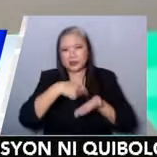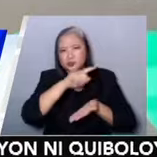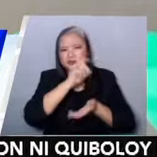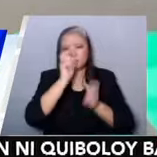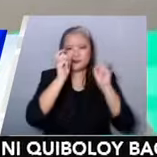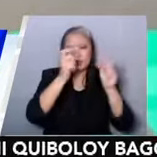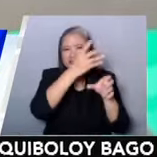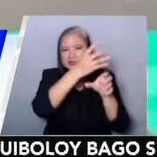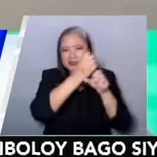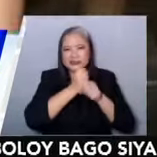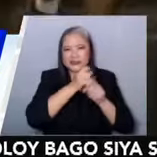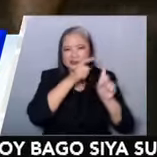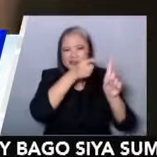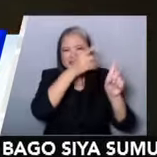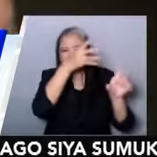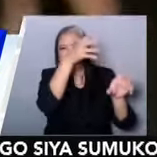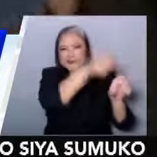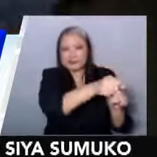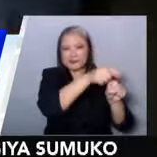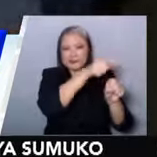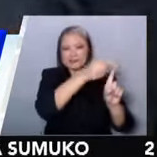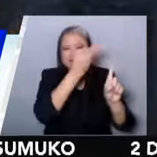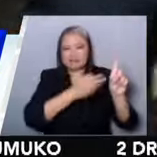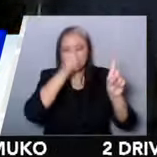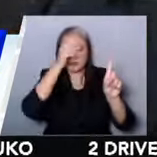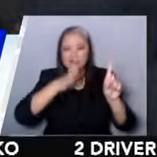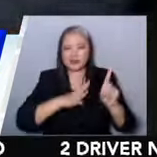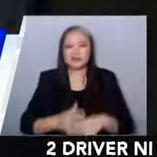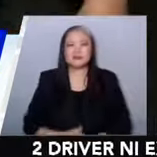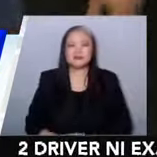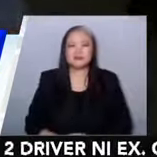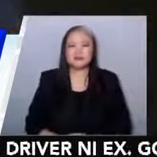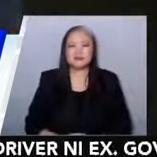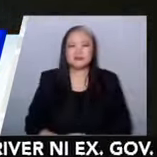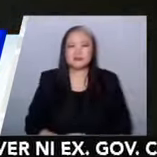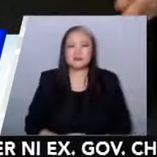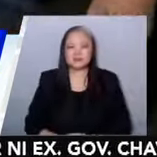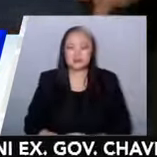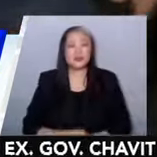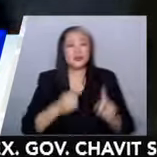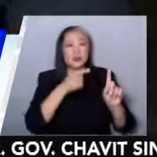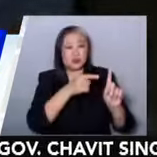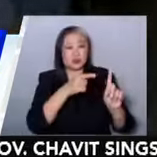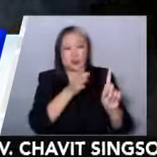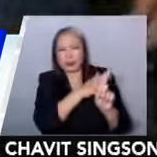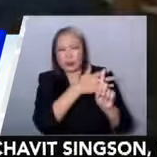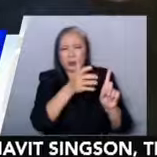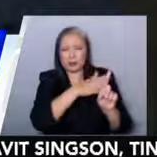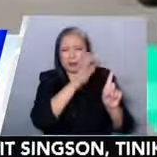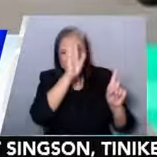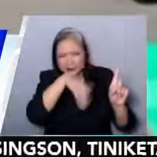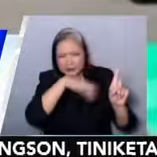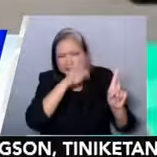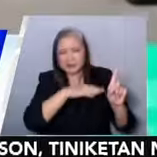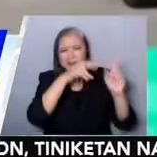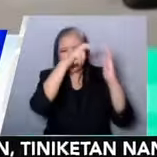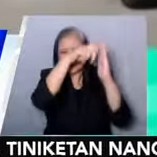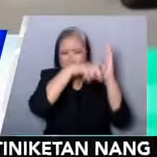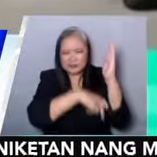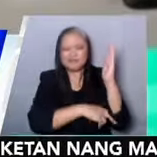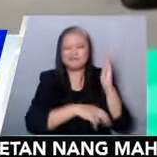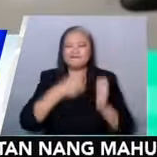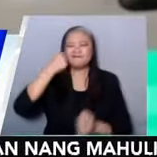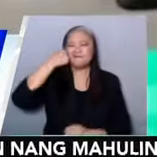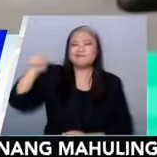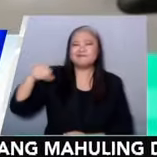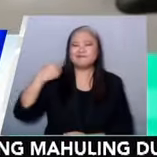pag-grab namin doon sa victim. Ilang beses din daw hinikayat ng BFP ang lalaki na bumaba sa poste pero hindi ito nakinig. Sinasabi po niya kailangan